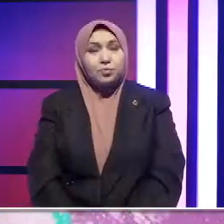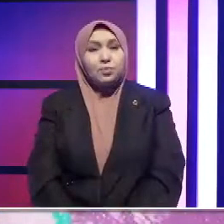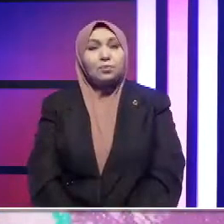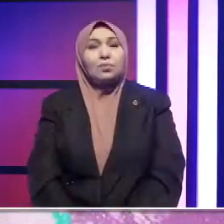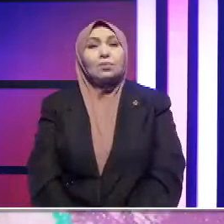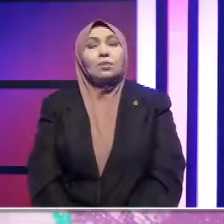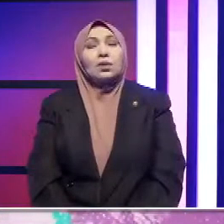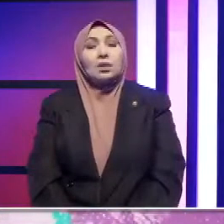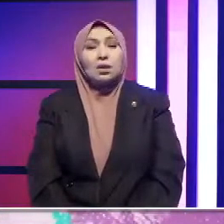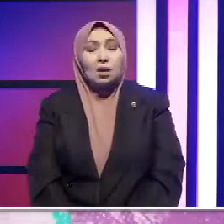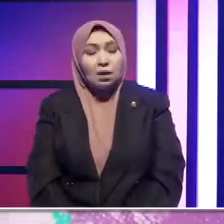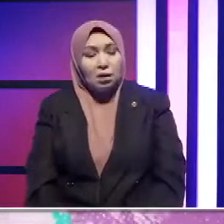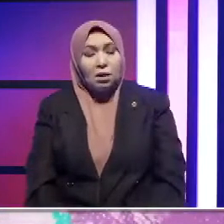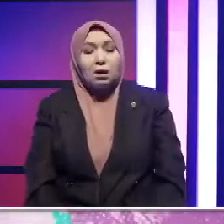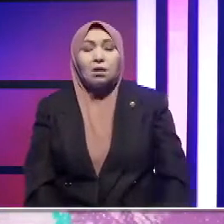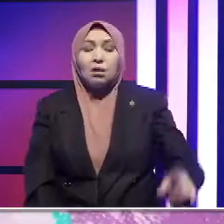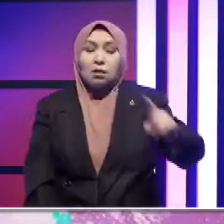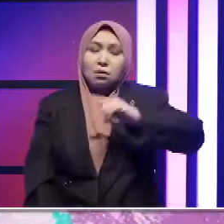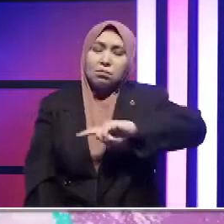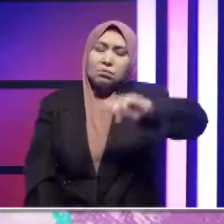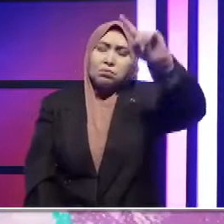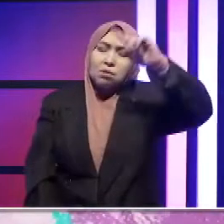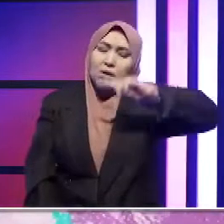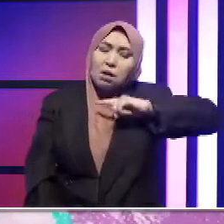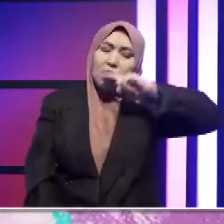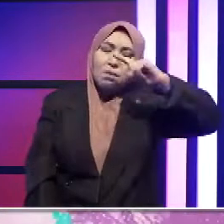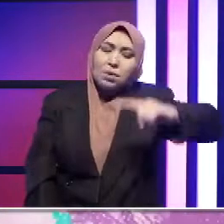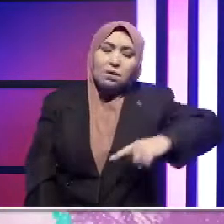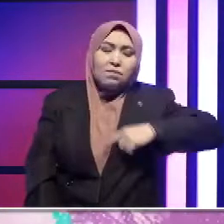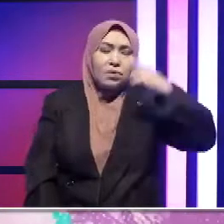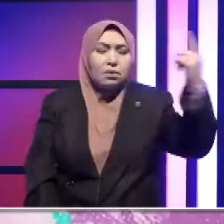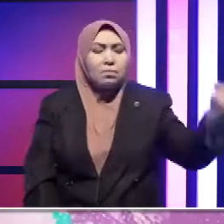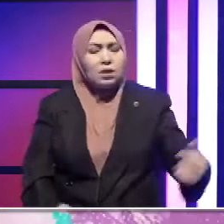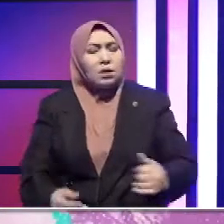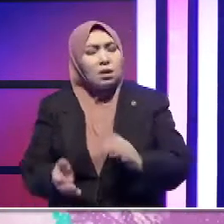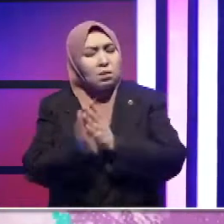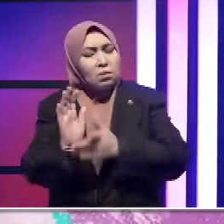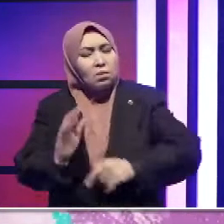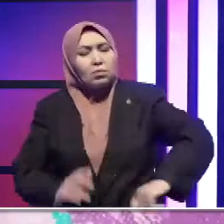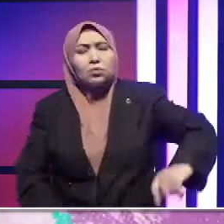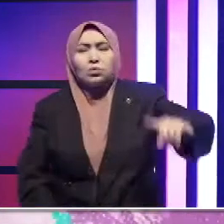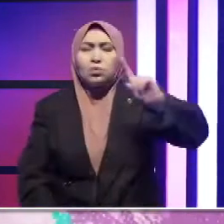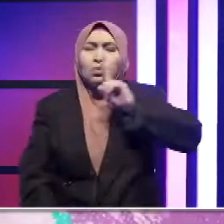قال فالحق والحق اقول